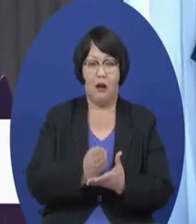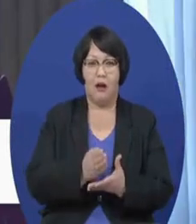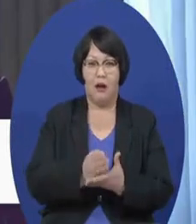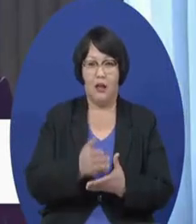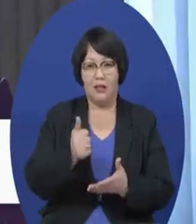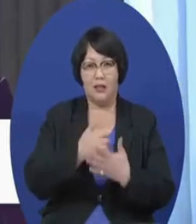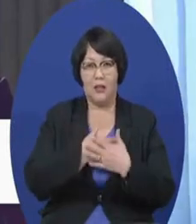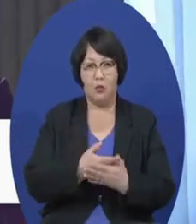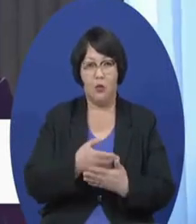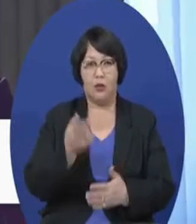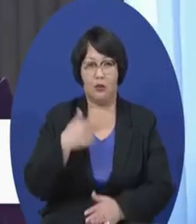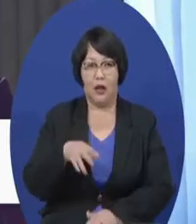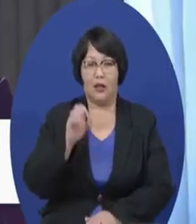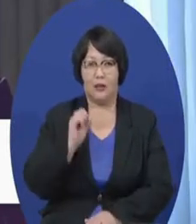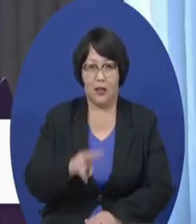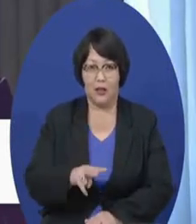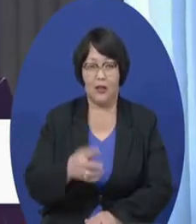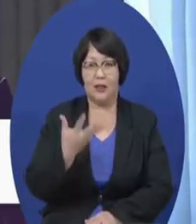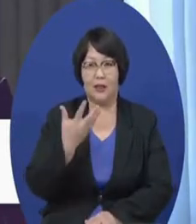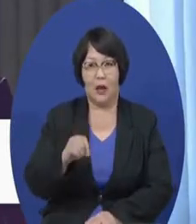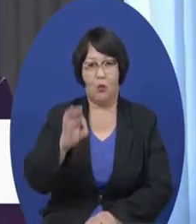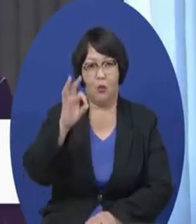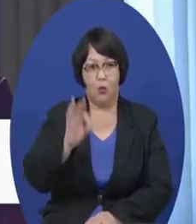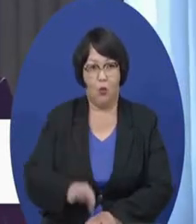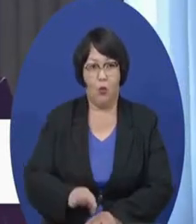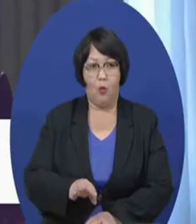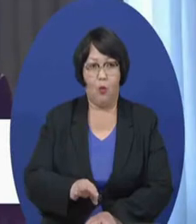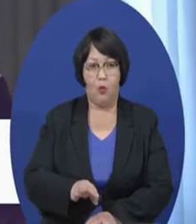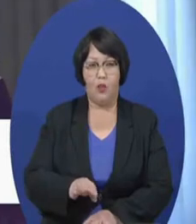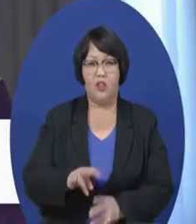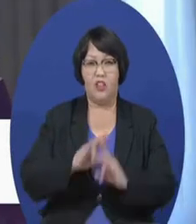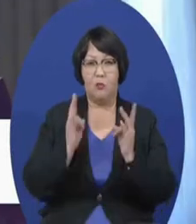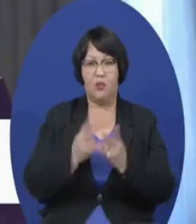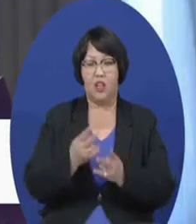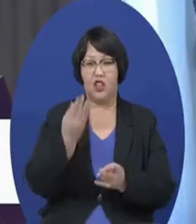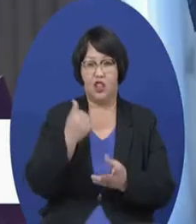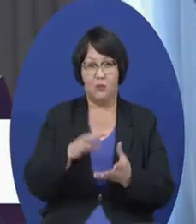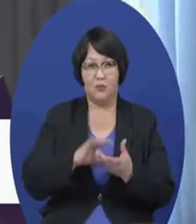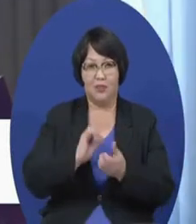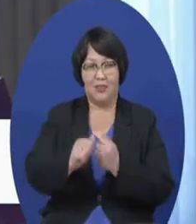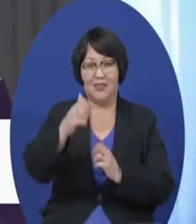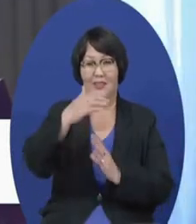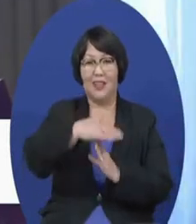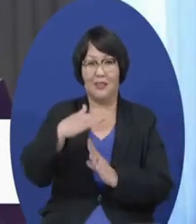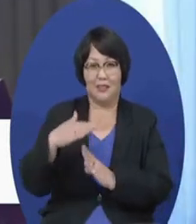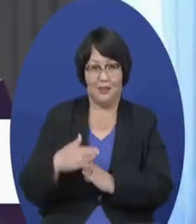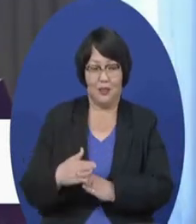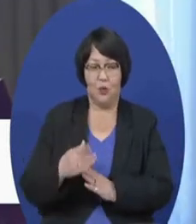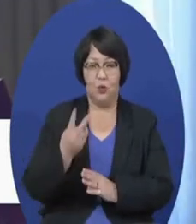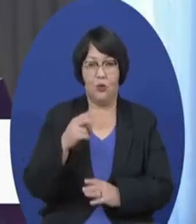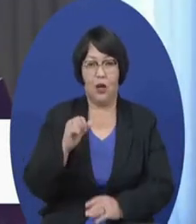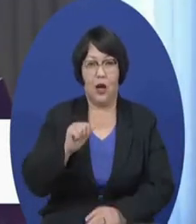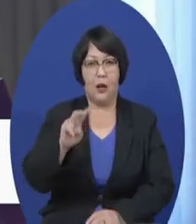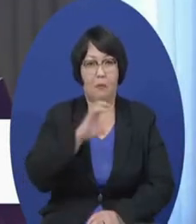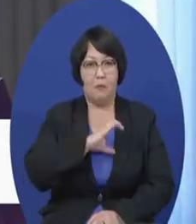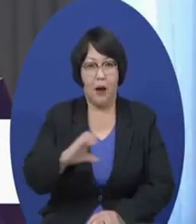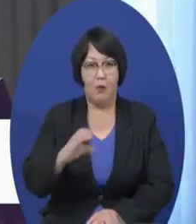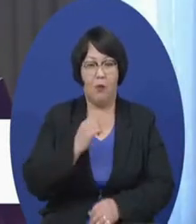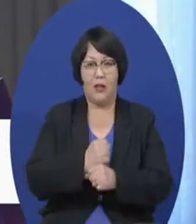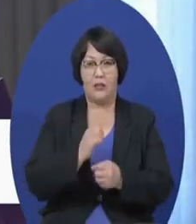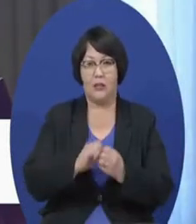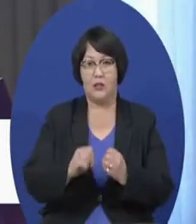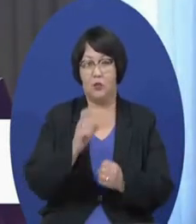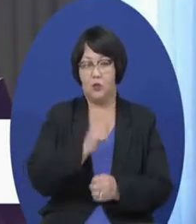хамрагдах энэ 50% хүмүүсийн нийгмийн даатгалын шимтгэл тасалдсан. Үлдсэн аж ахуй нэгж байгууллагад ажиллаж